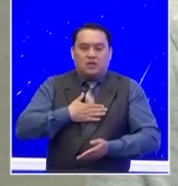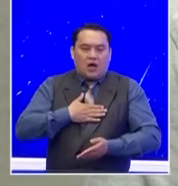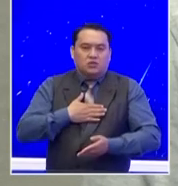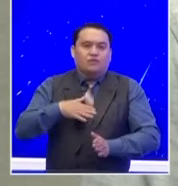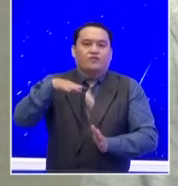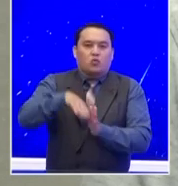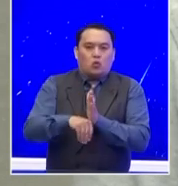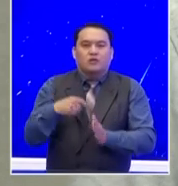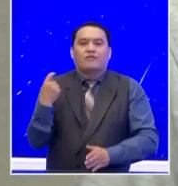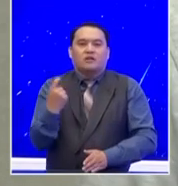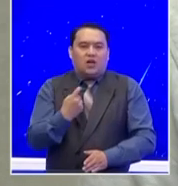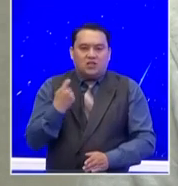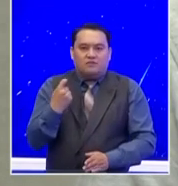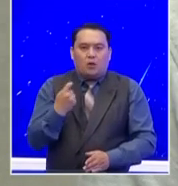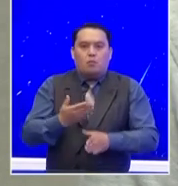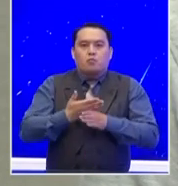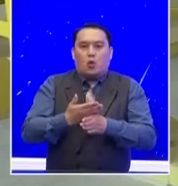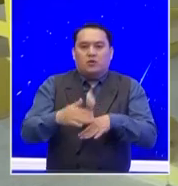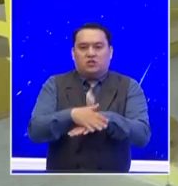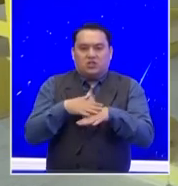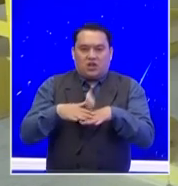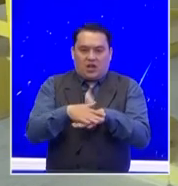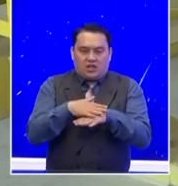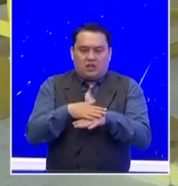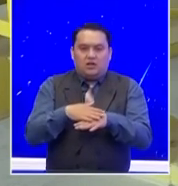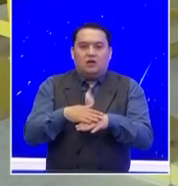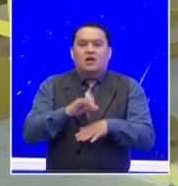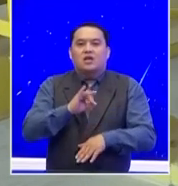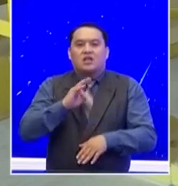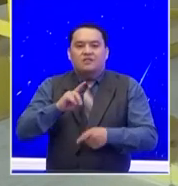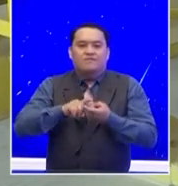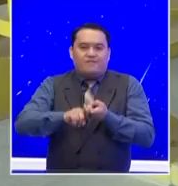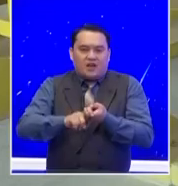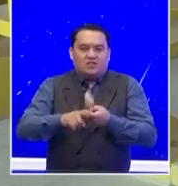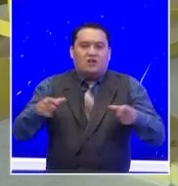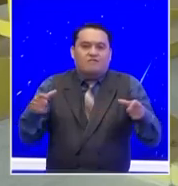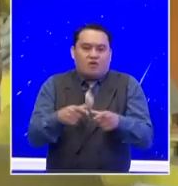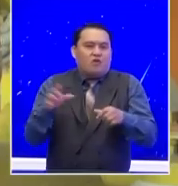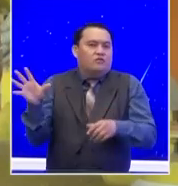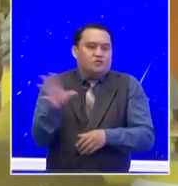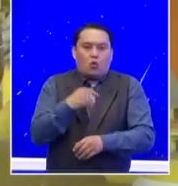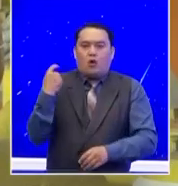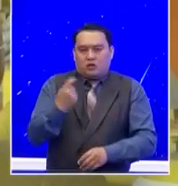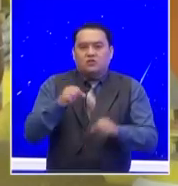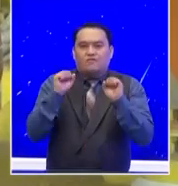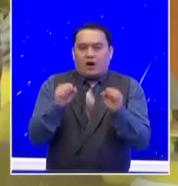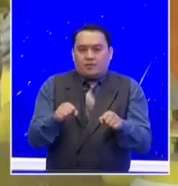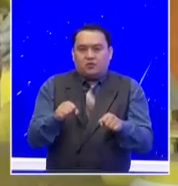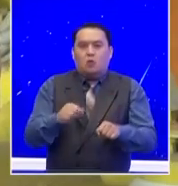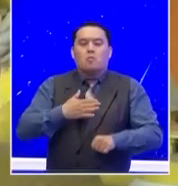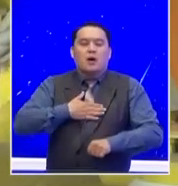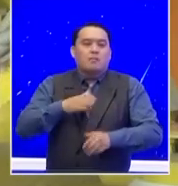небольшой вклад в хозяйство, помощь населению. В случае заражения инфекцией под карантин может уйти все хозяйство, в связи с чем